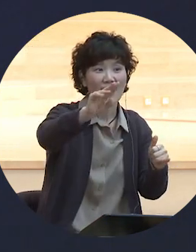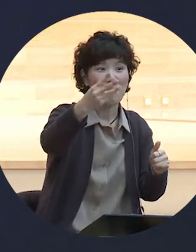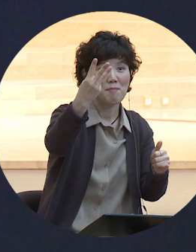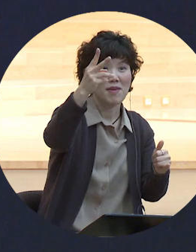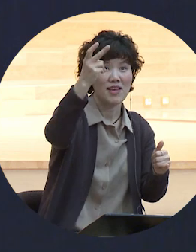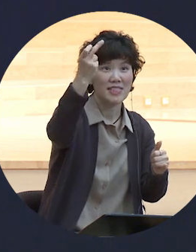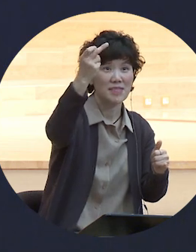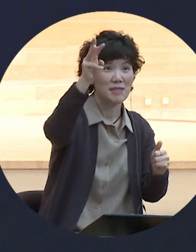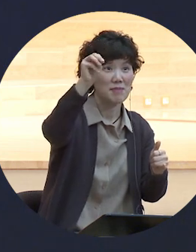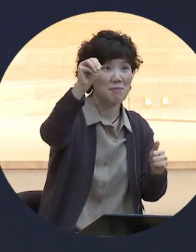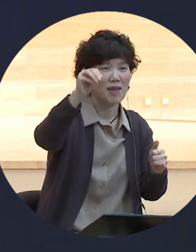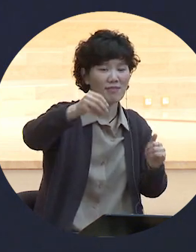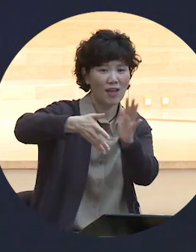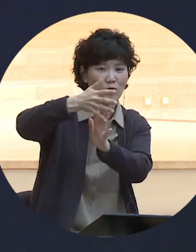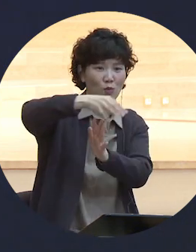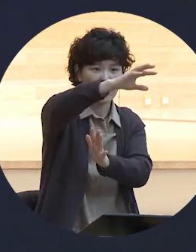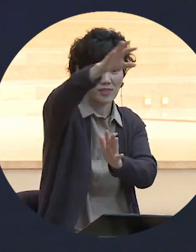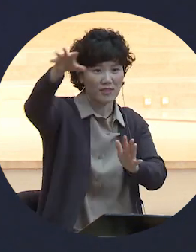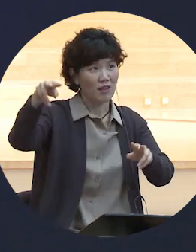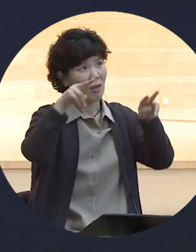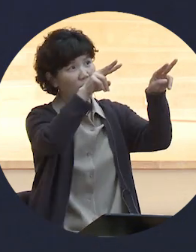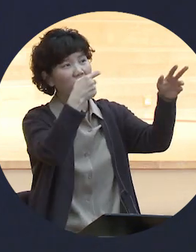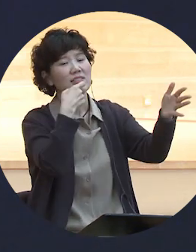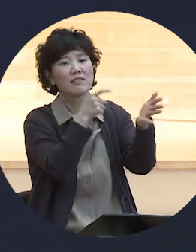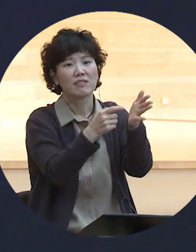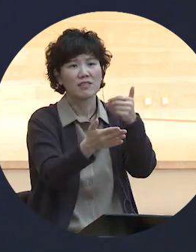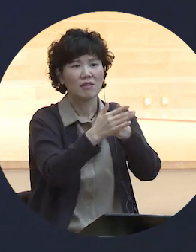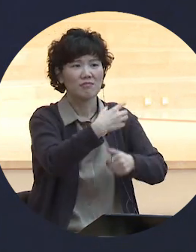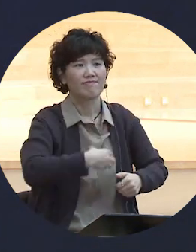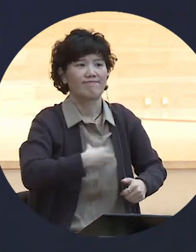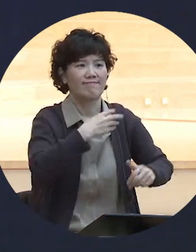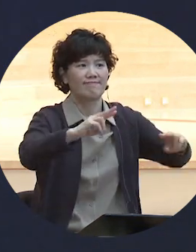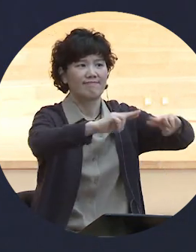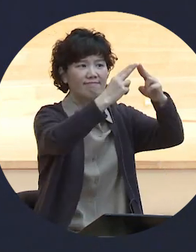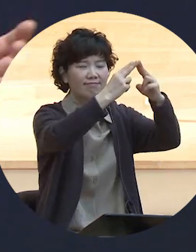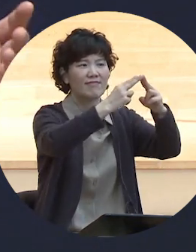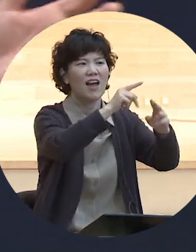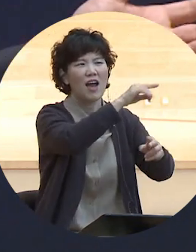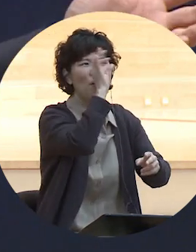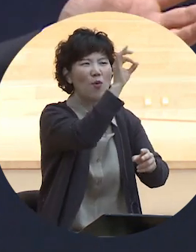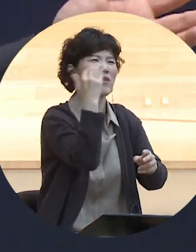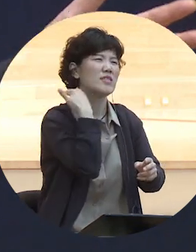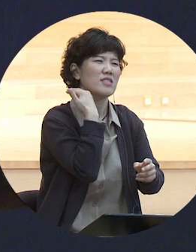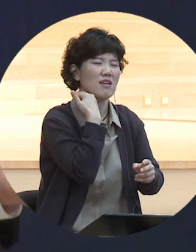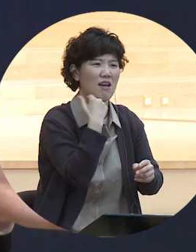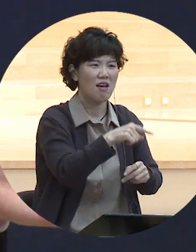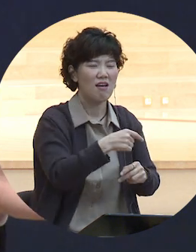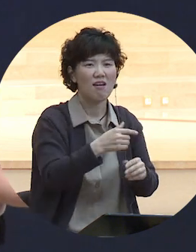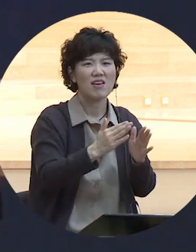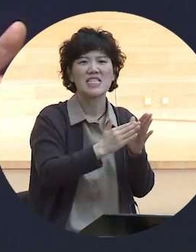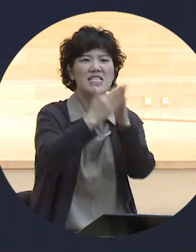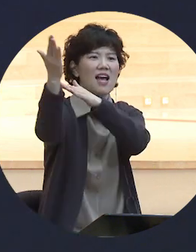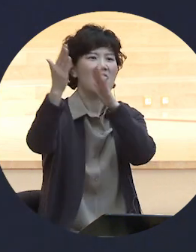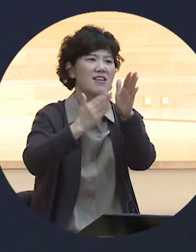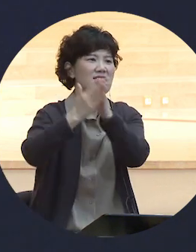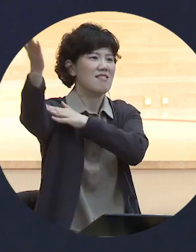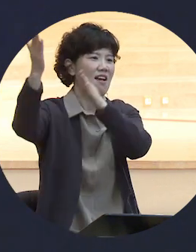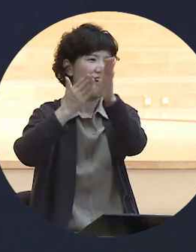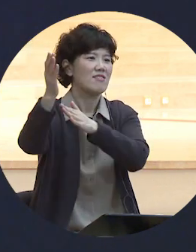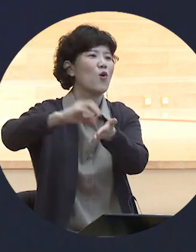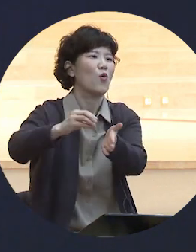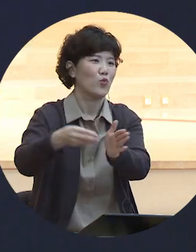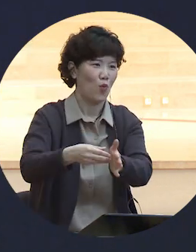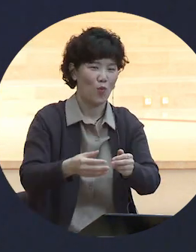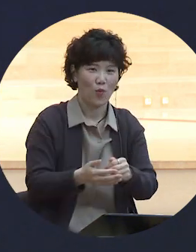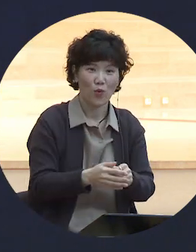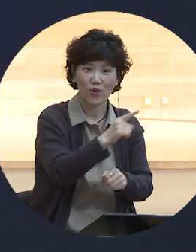되니까 도시 어디서나 다 보이니까 너무 흉물스러운 것, 저 탑 보이지 않는 곳으로 이사를 간 거예요. 시골로 이사를 갈 정도로 그 정도예요. 그래서